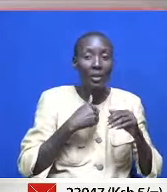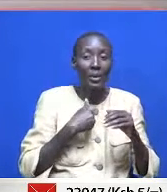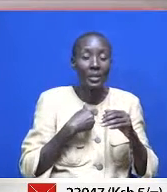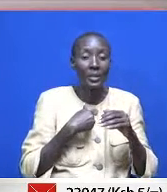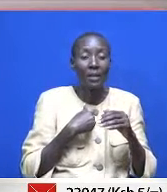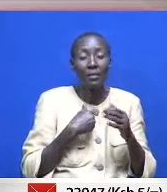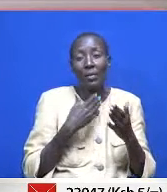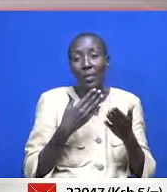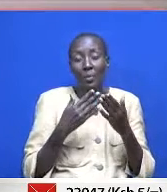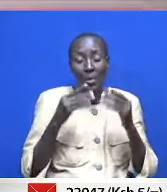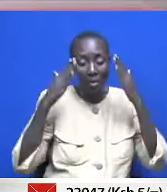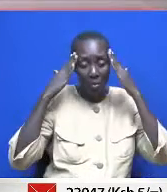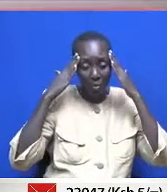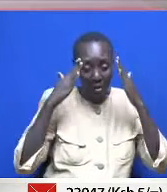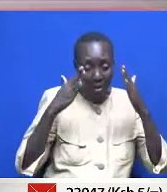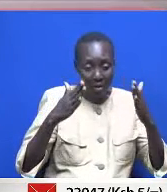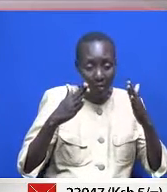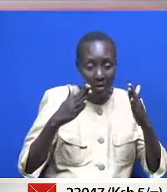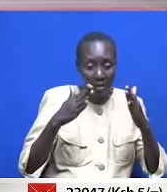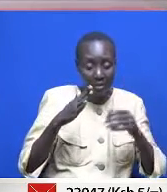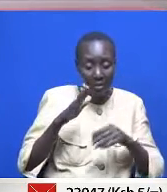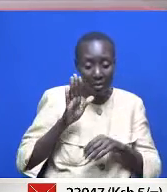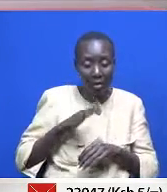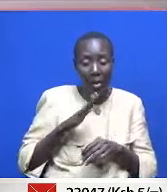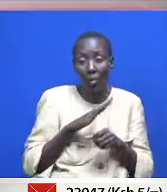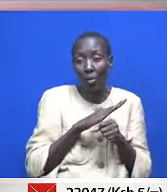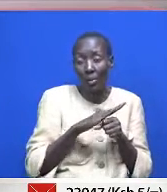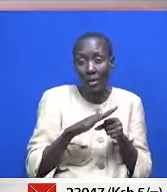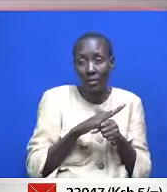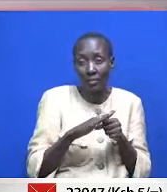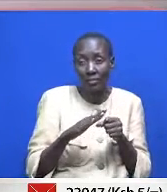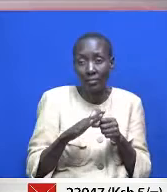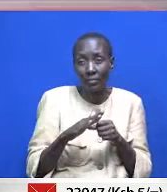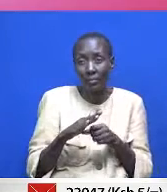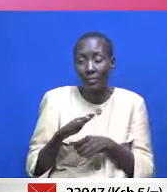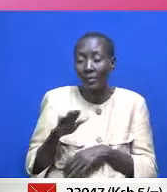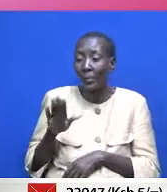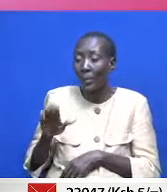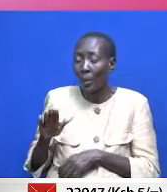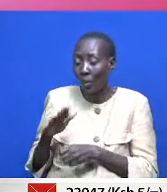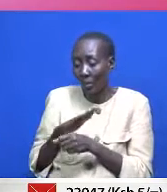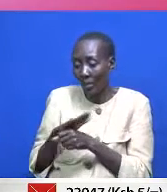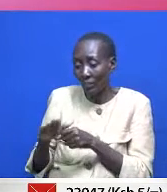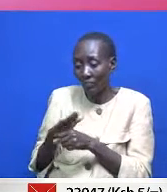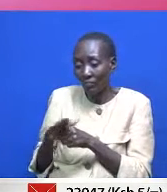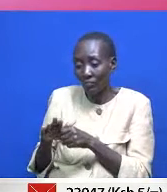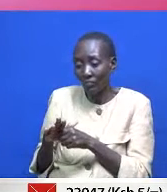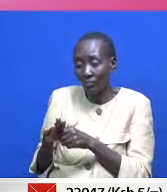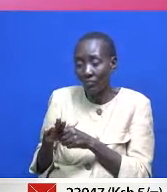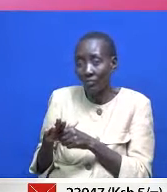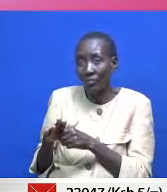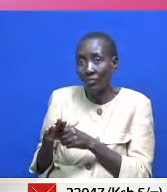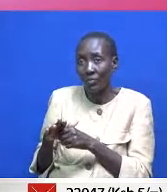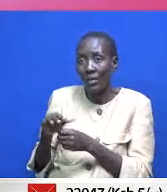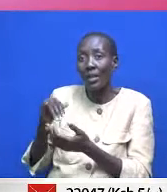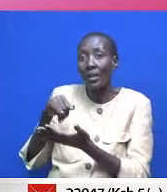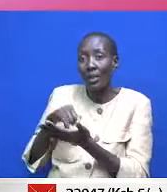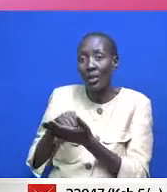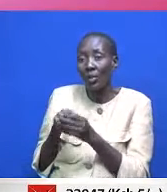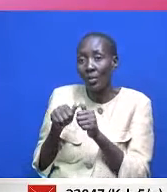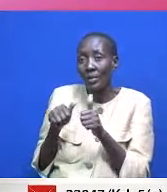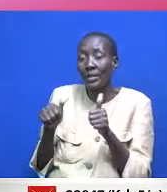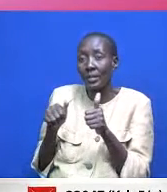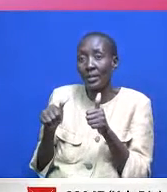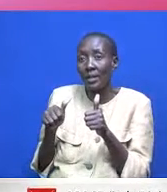kumzingatia huyu mama mboga? Mama mboga najua ni mmoja wa washikadau walio katika value chain ya